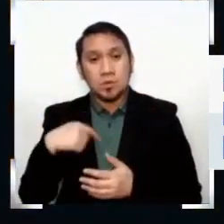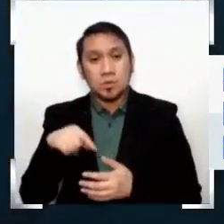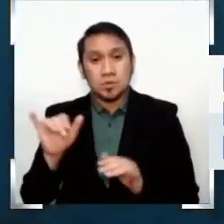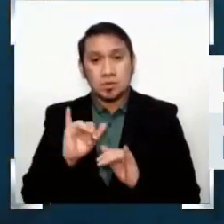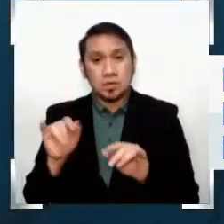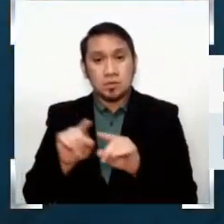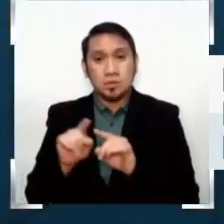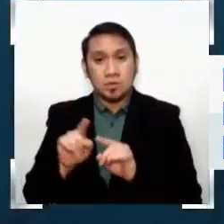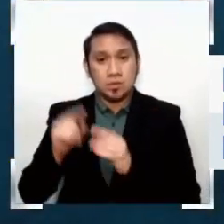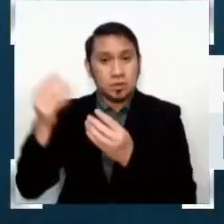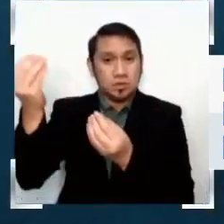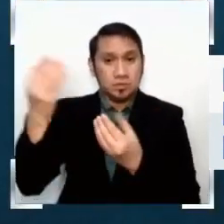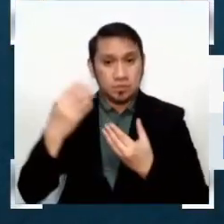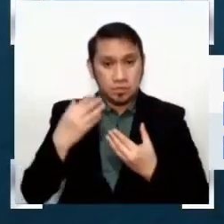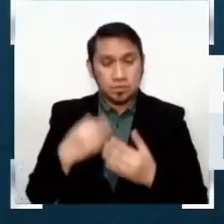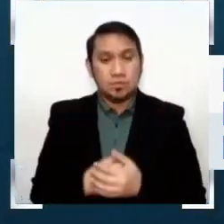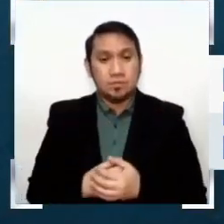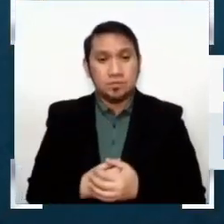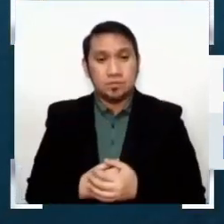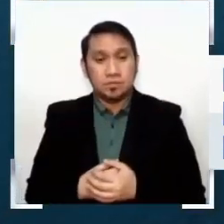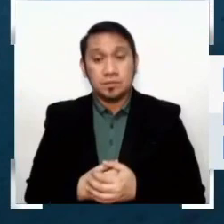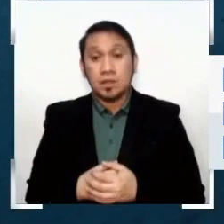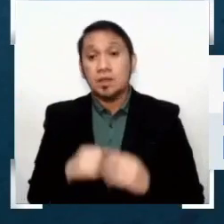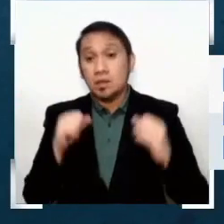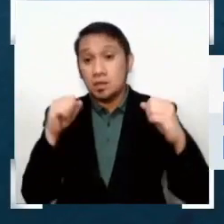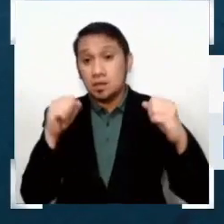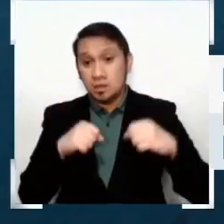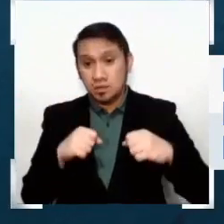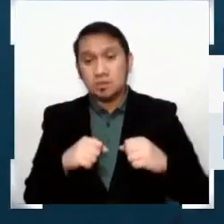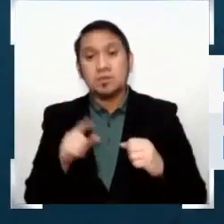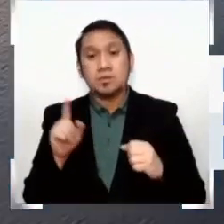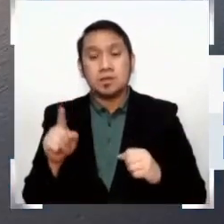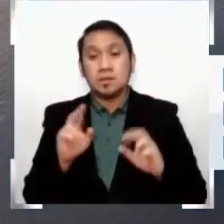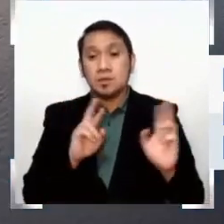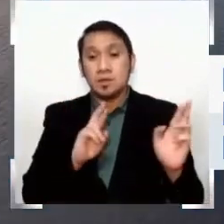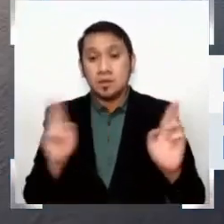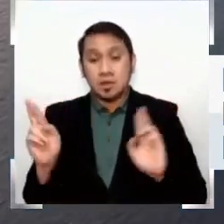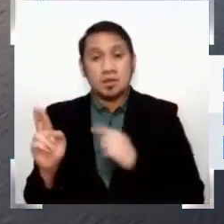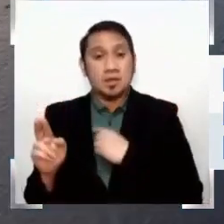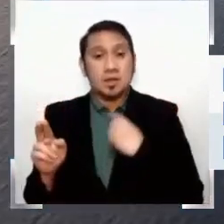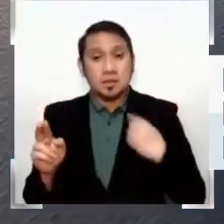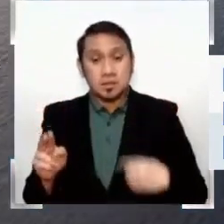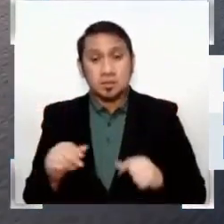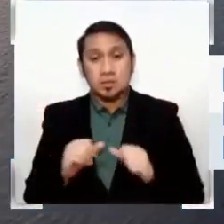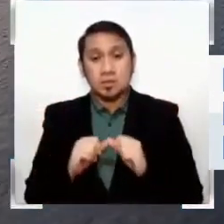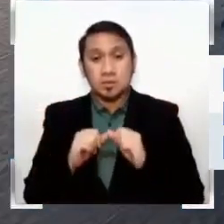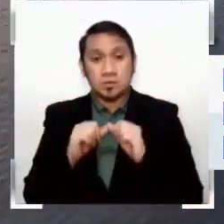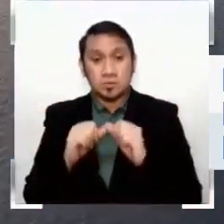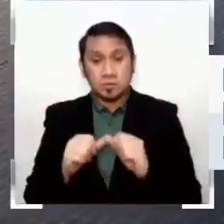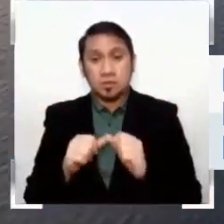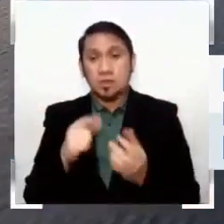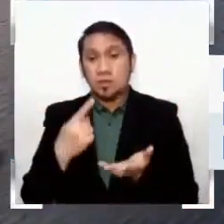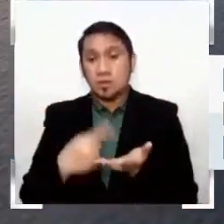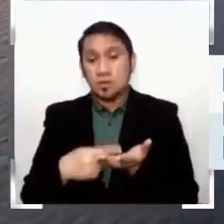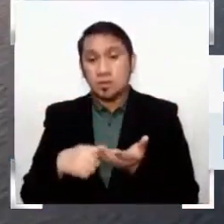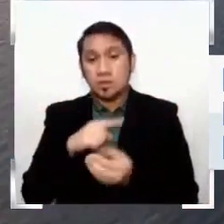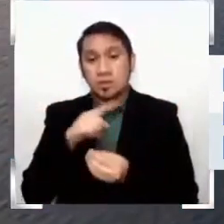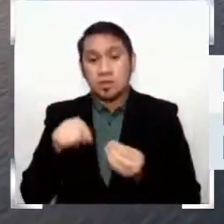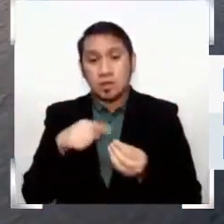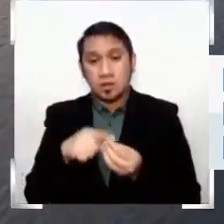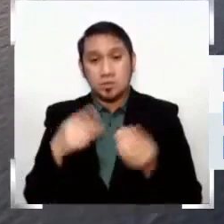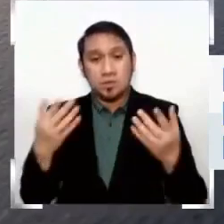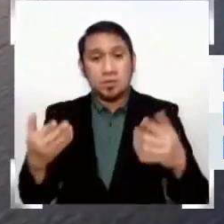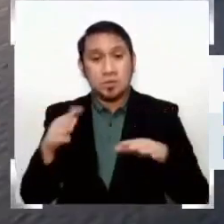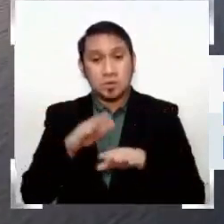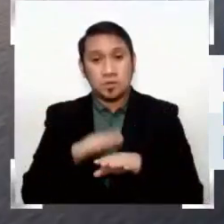kagad. Bukod sa mga napagkasunduan, handa na rin daw ang China ituloy ang naundot na usapin tungkol sa joint oil at gas